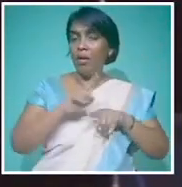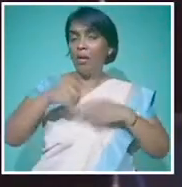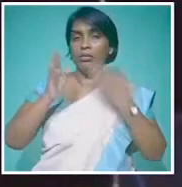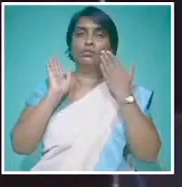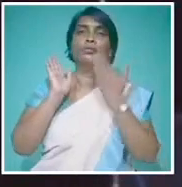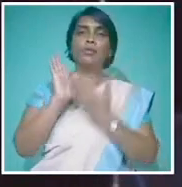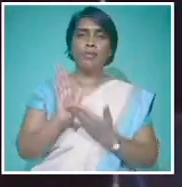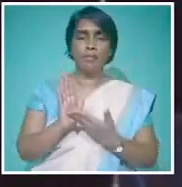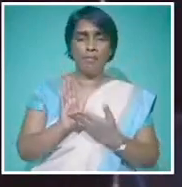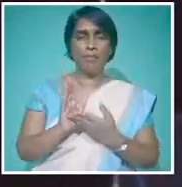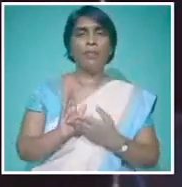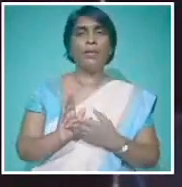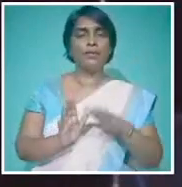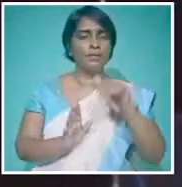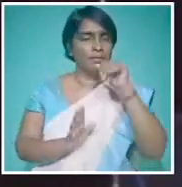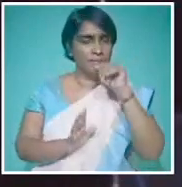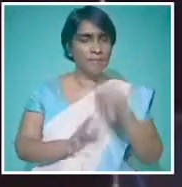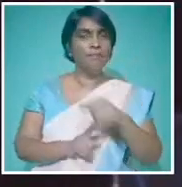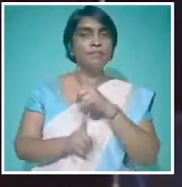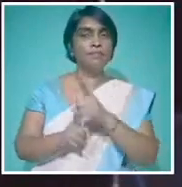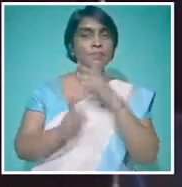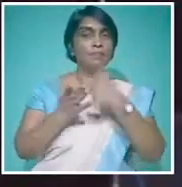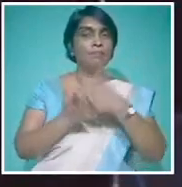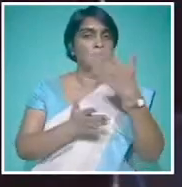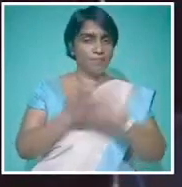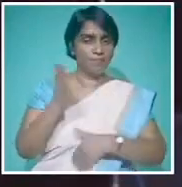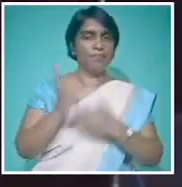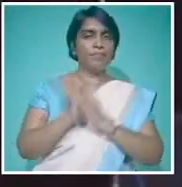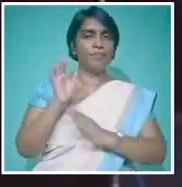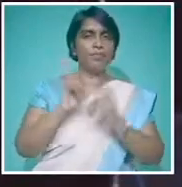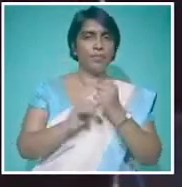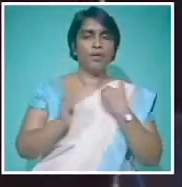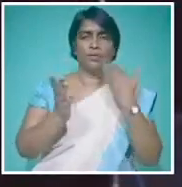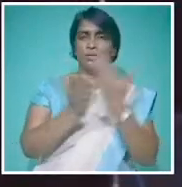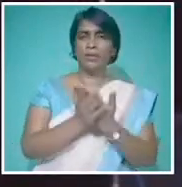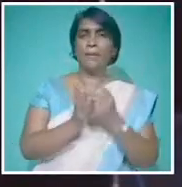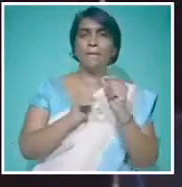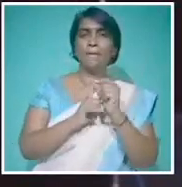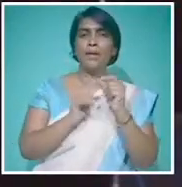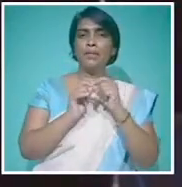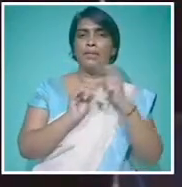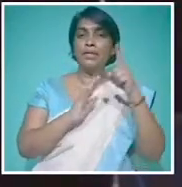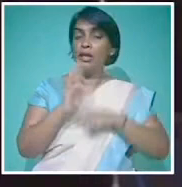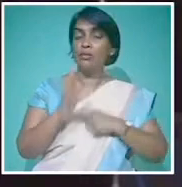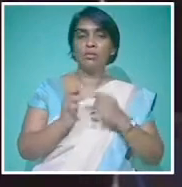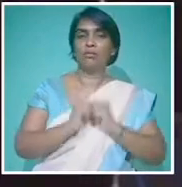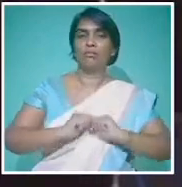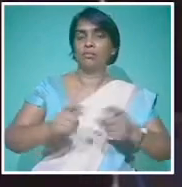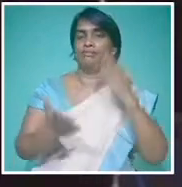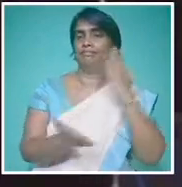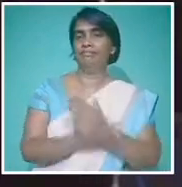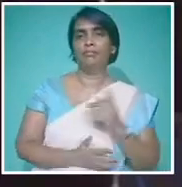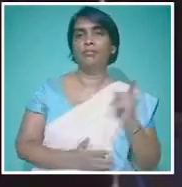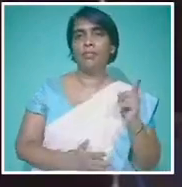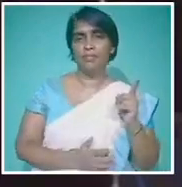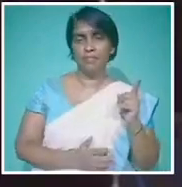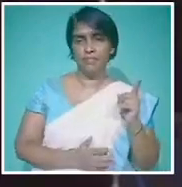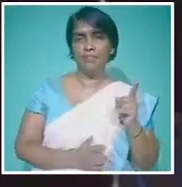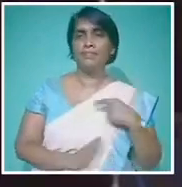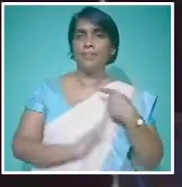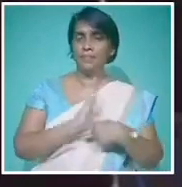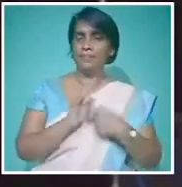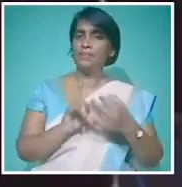දුන්නා ඇත්තටම අන්නේ දීපු වාර්තාව අමාත්‍ය මණ්ඩලයට අපි ඉදිරිපත් කළා නමුත් පීබි ජයසුන්දරේ ක්‍රියාත්මක වෙන්න දුන්නේ නැහැ